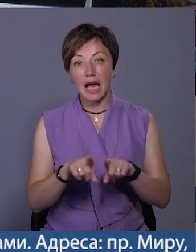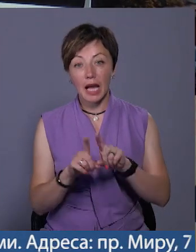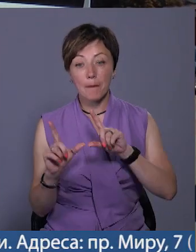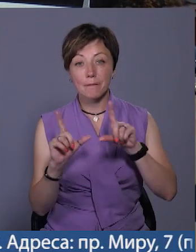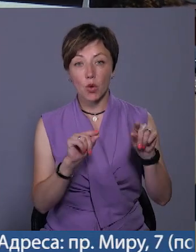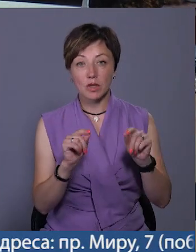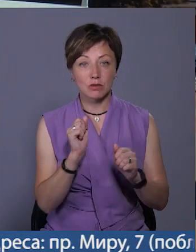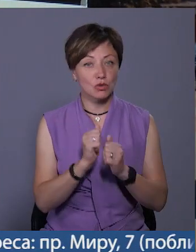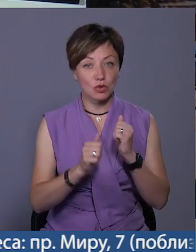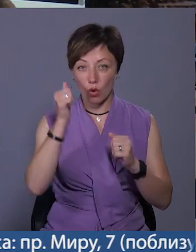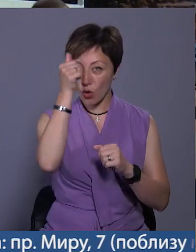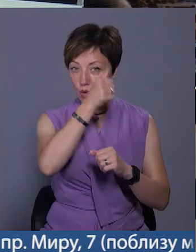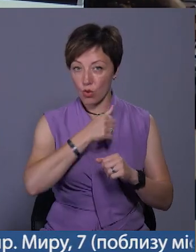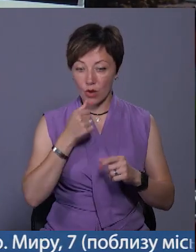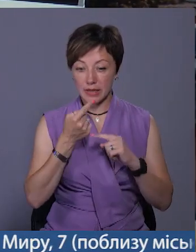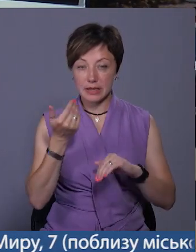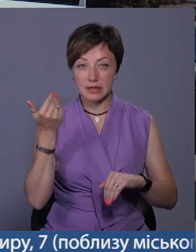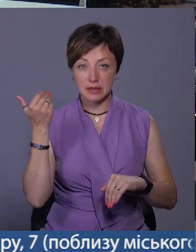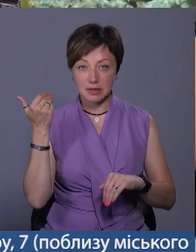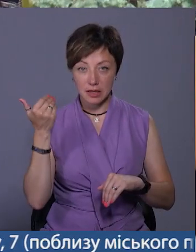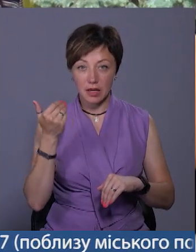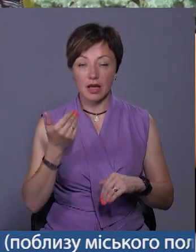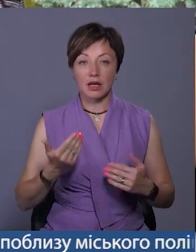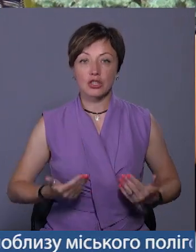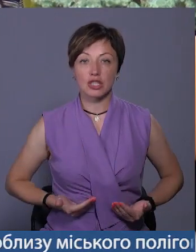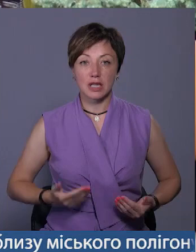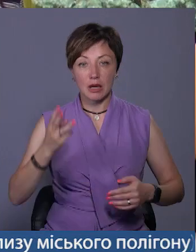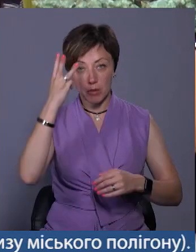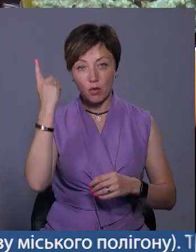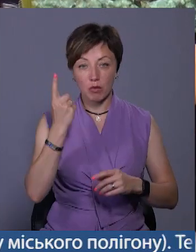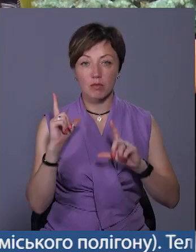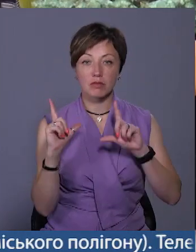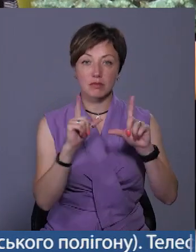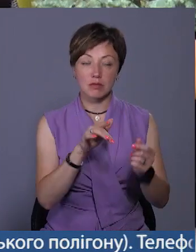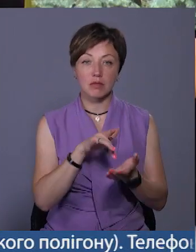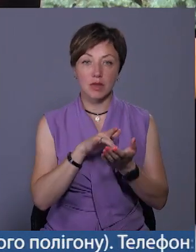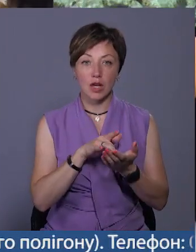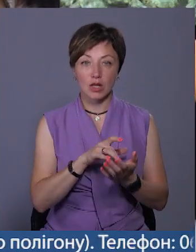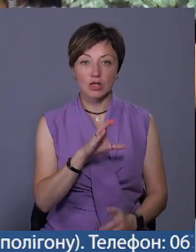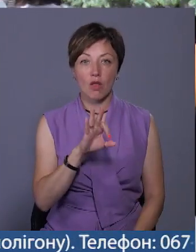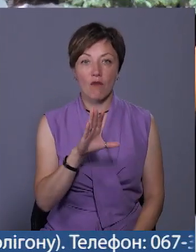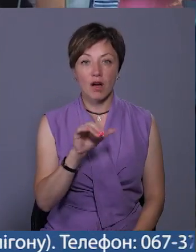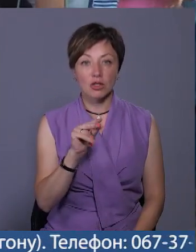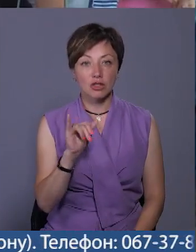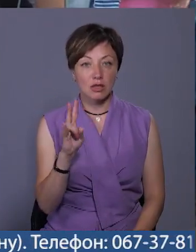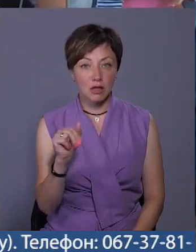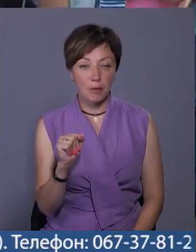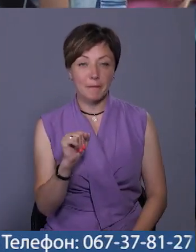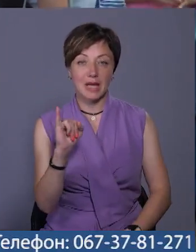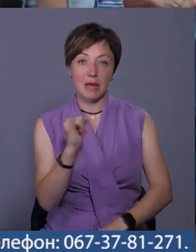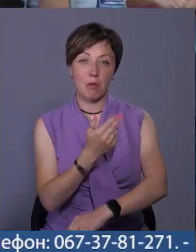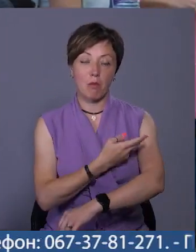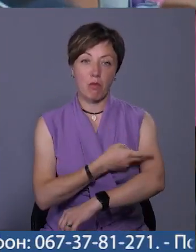дітей щороку. Зокрема, нещодавно юні мешканці Хмельниччини вирушили у подорож до Словаччини та Польщі. Буквально